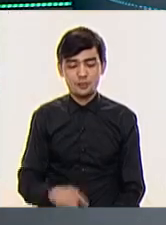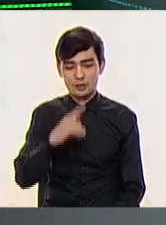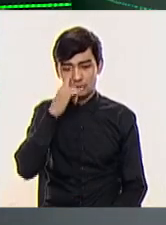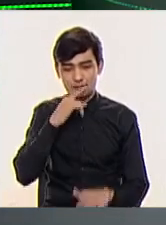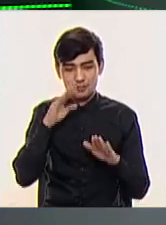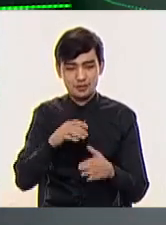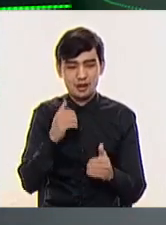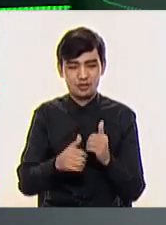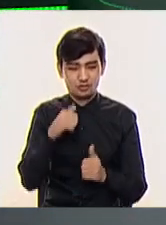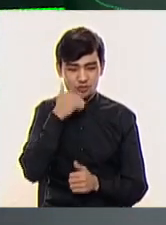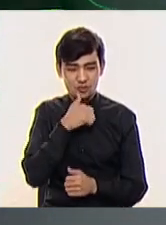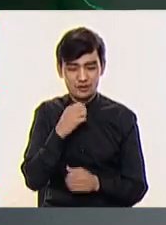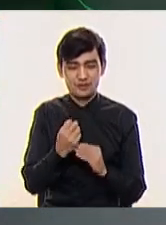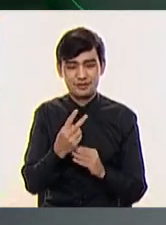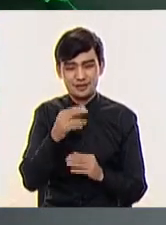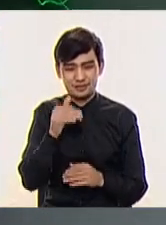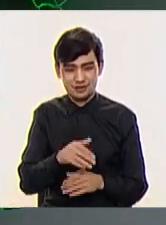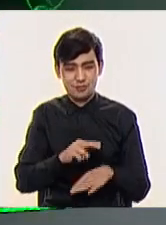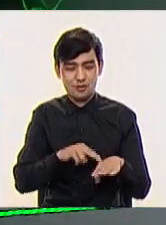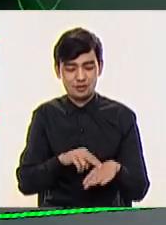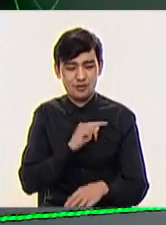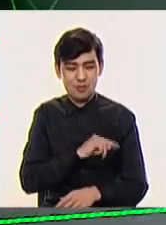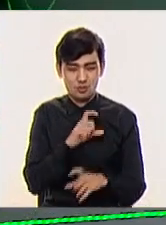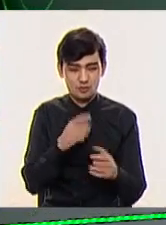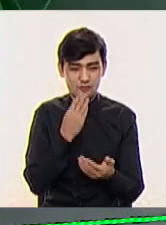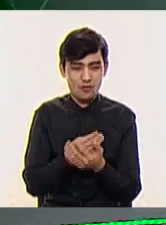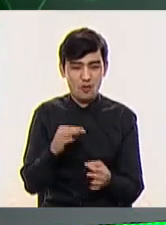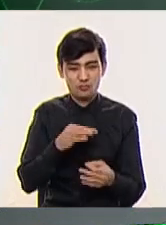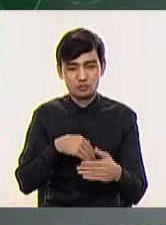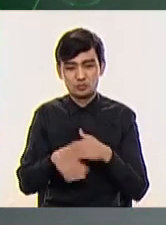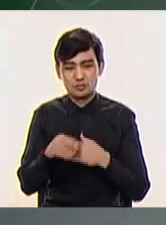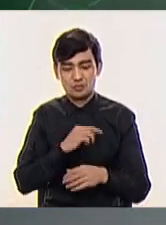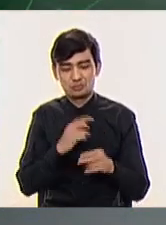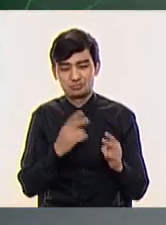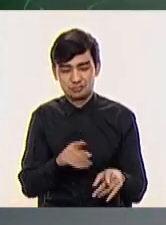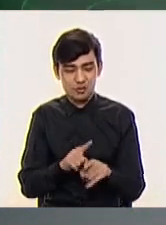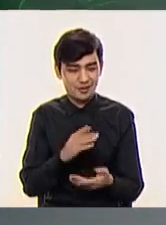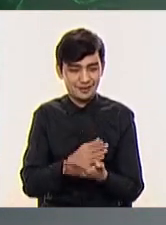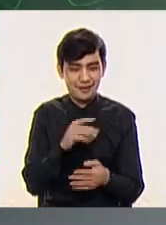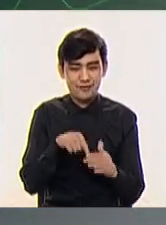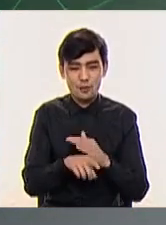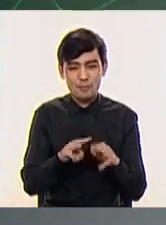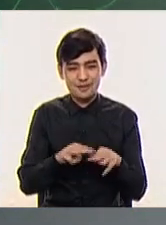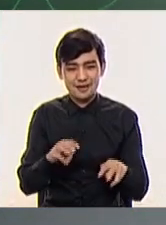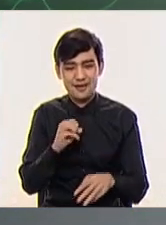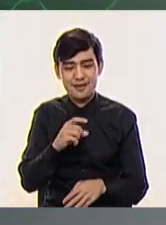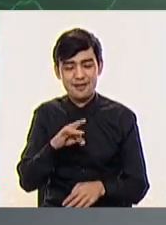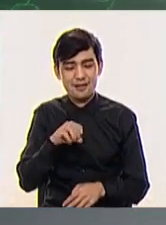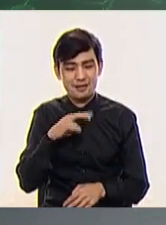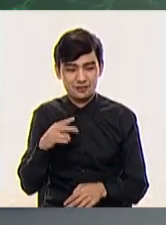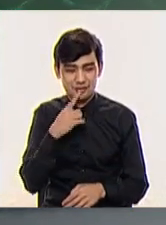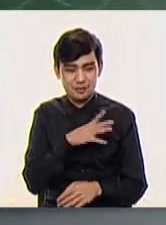Қазақстанда жыл сайын 12 мыңнан астам полиция қызметкері өз еркімен жұмыстан кетеді екен. Ішкі істер министрі Ерлан Тұрғымбаевтың айтуынша,